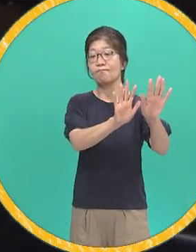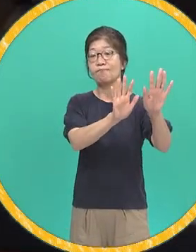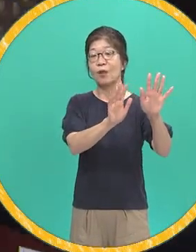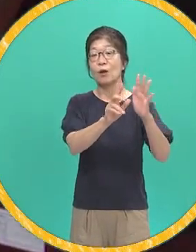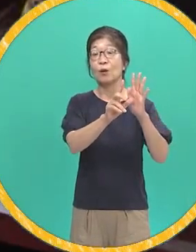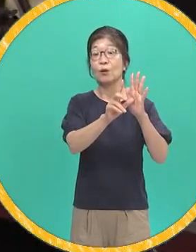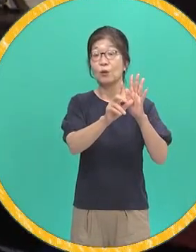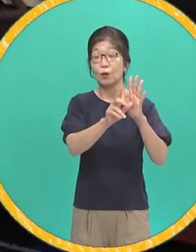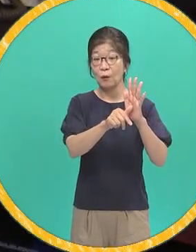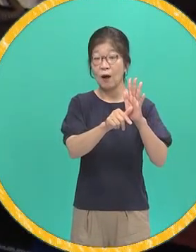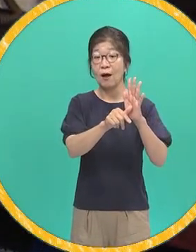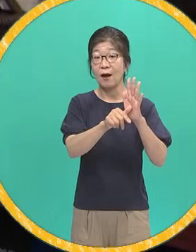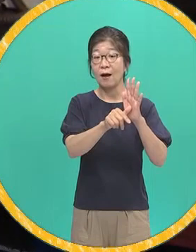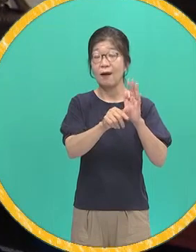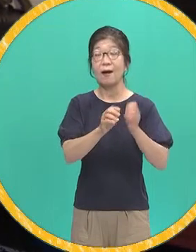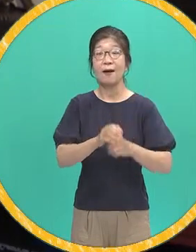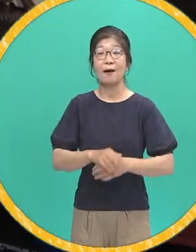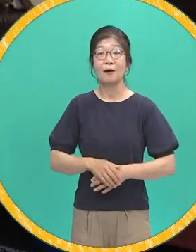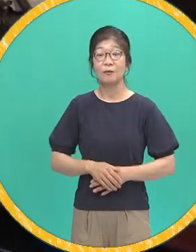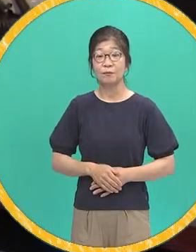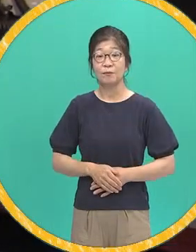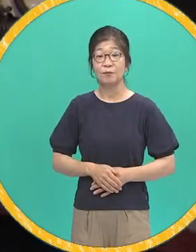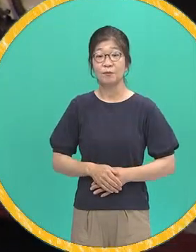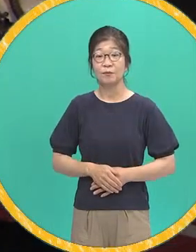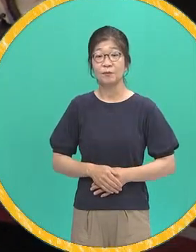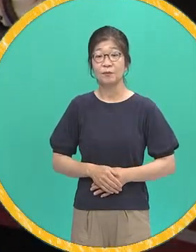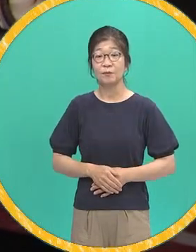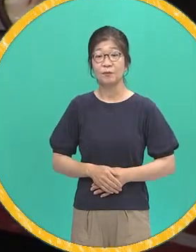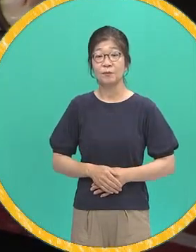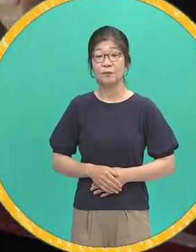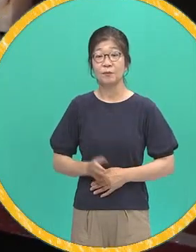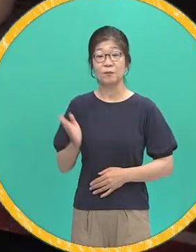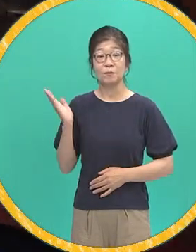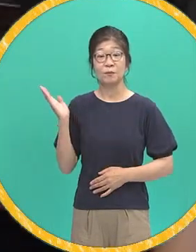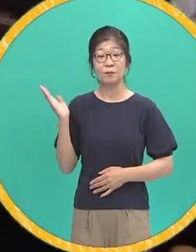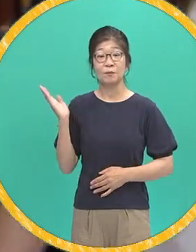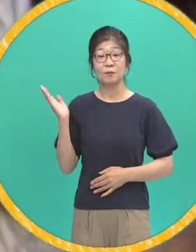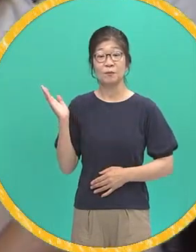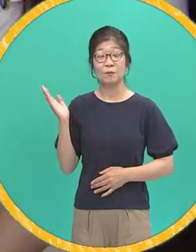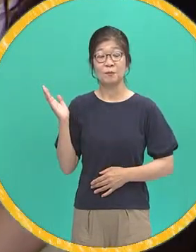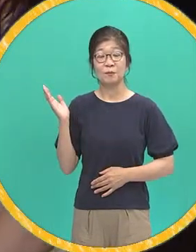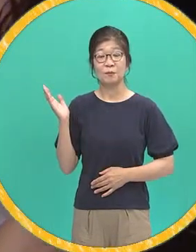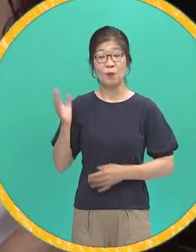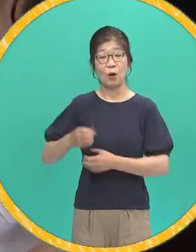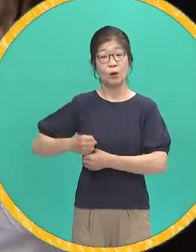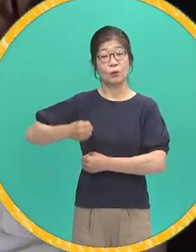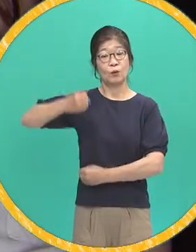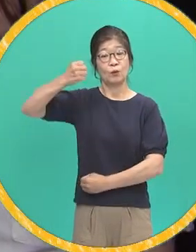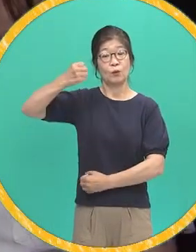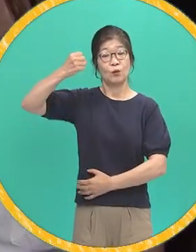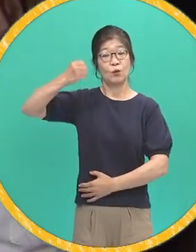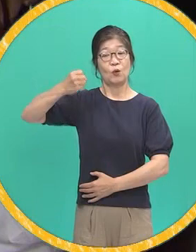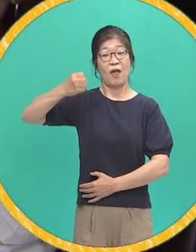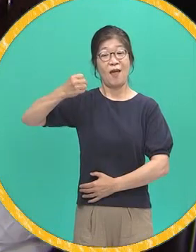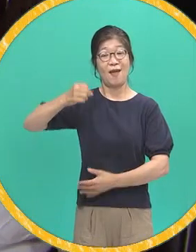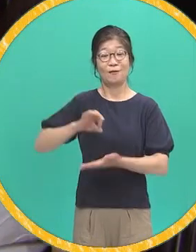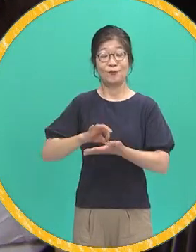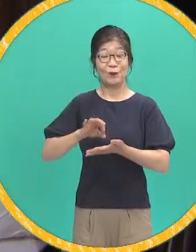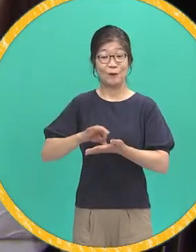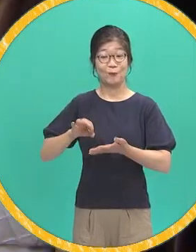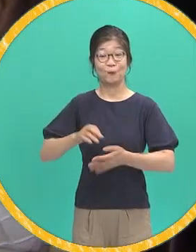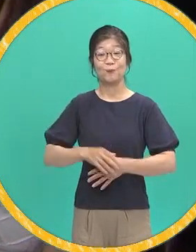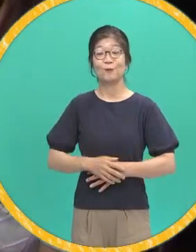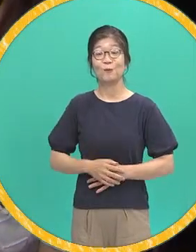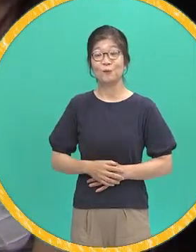いう普段使っている指揮棒ではなくてですねこういうでかいちょっとこちらの方